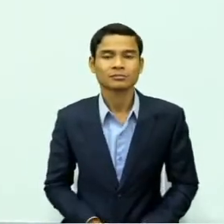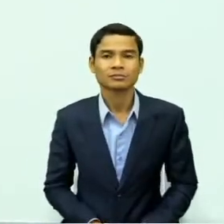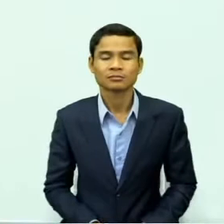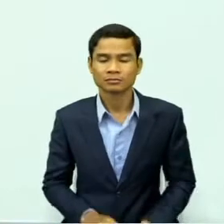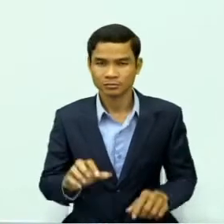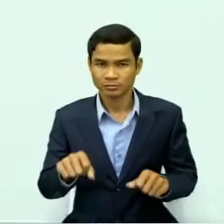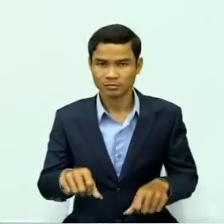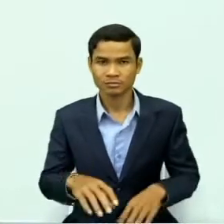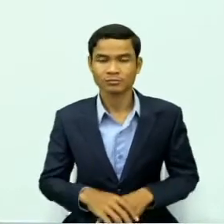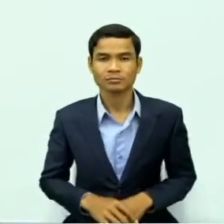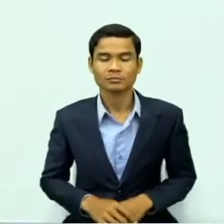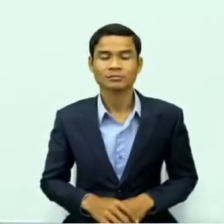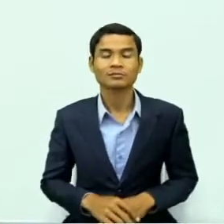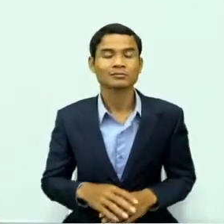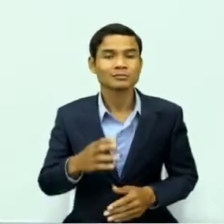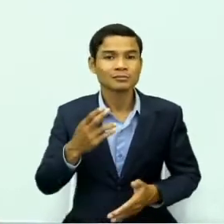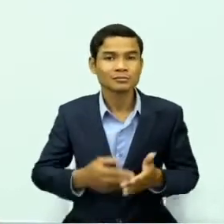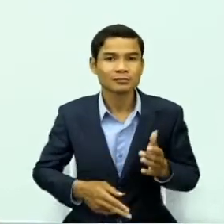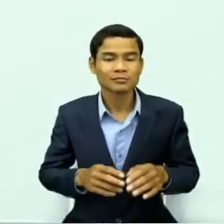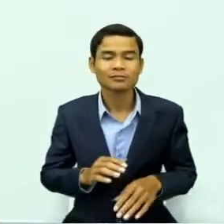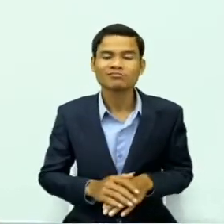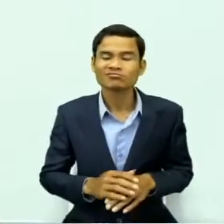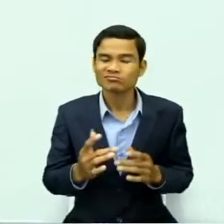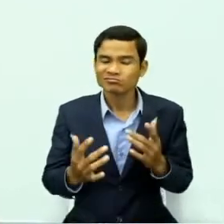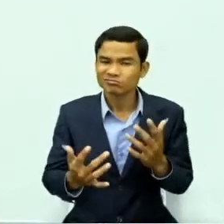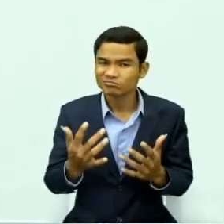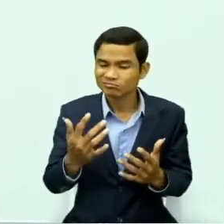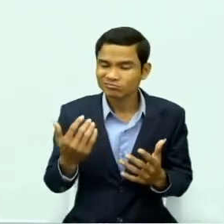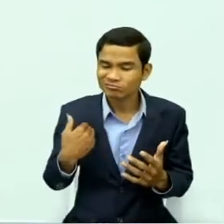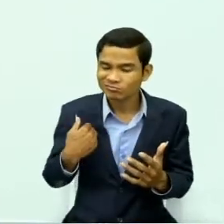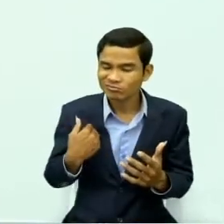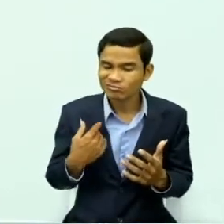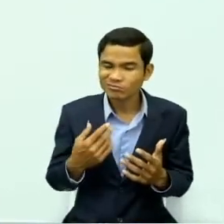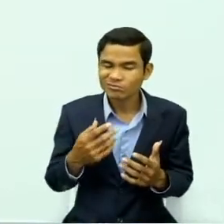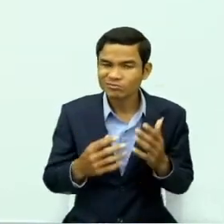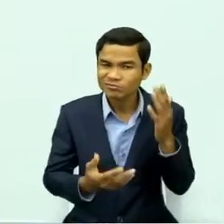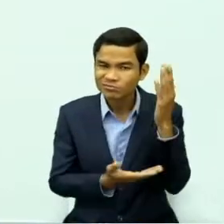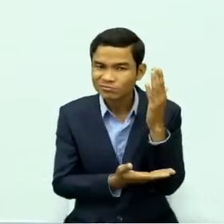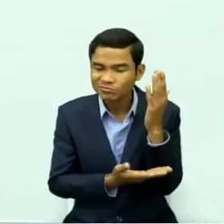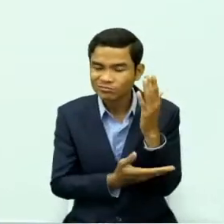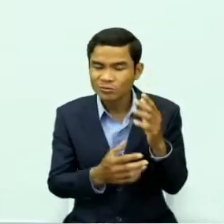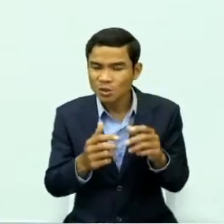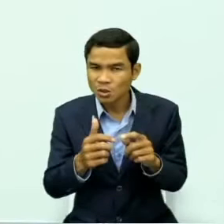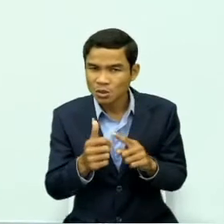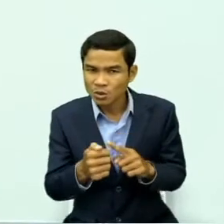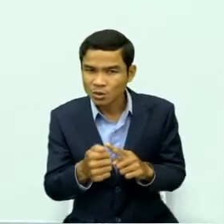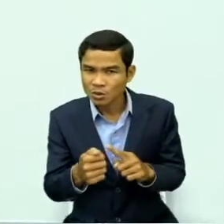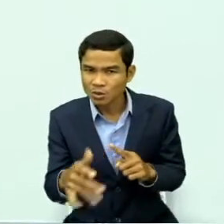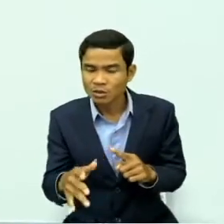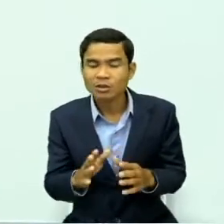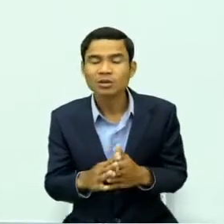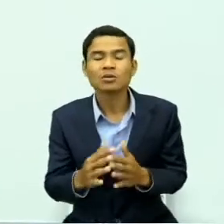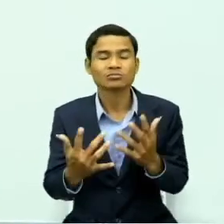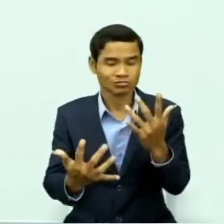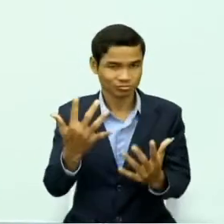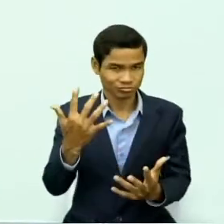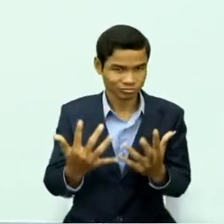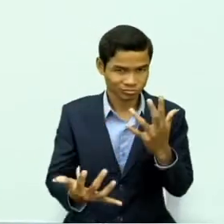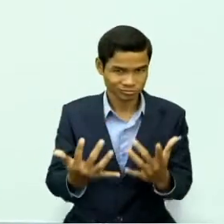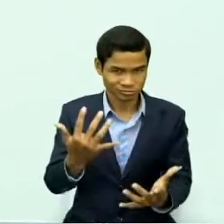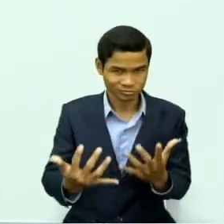Chà. Ấy kê nè cơn kê đột ô hai miền ấy kê cái hai ấy kê cơn. Chà cứ. Phleng